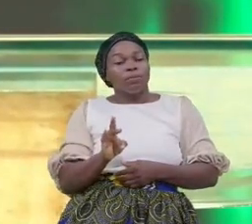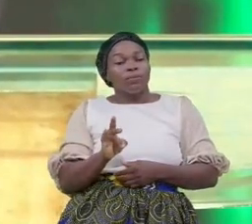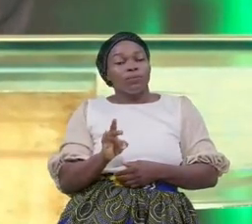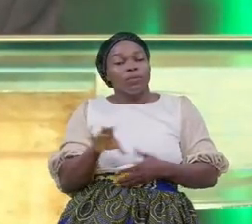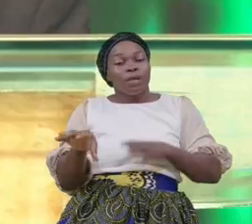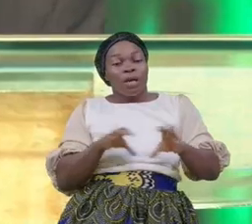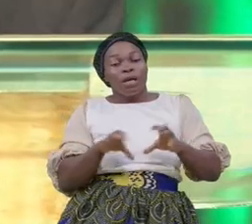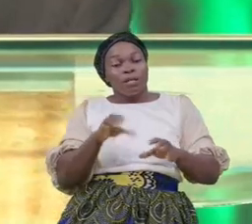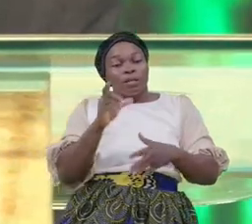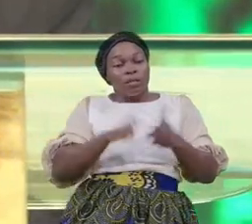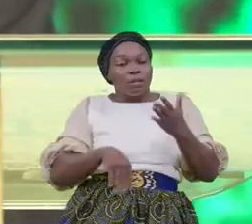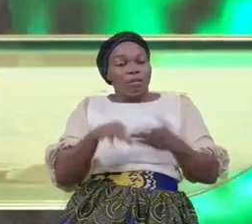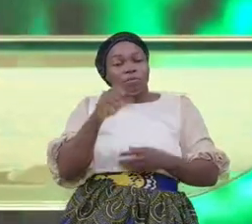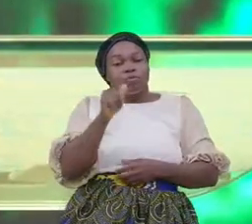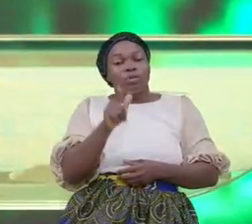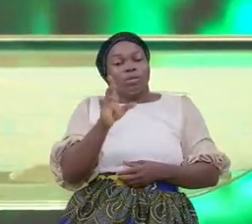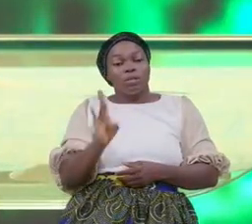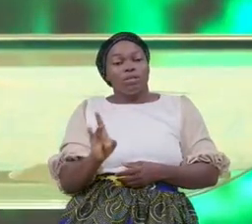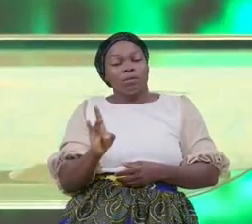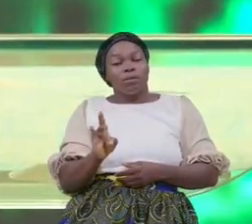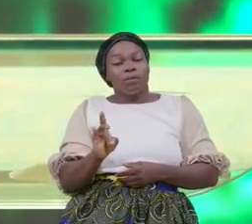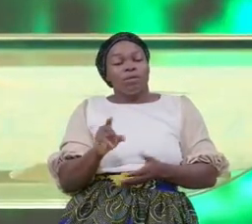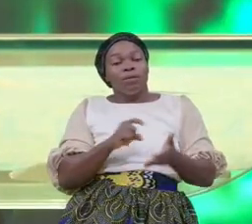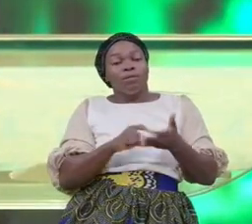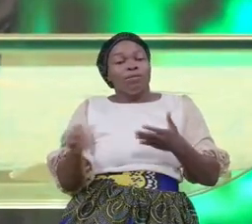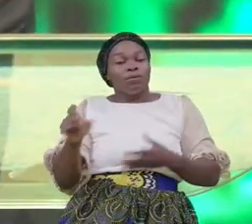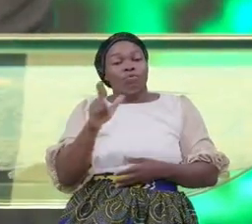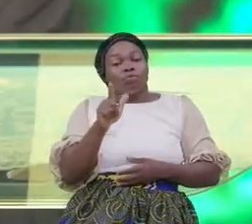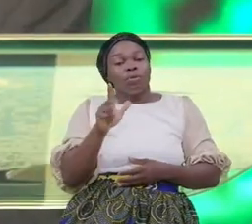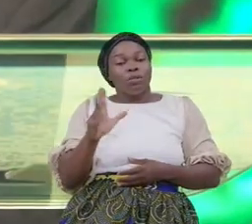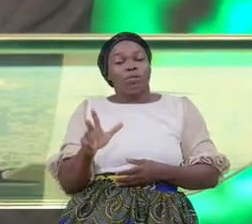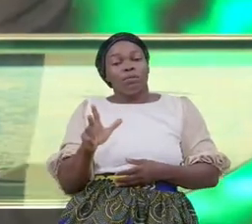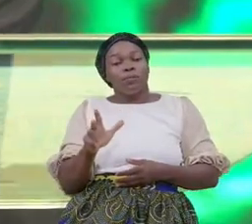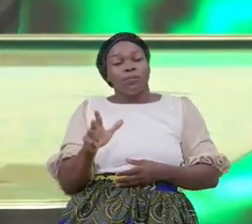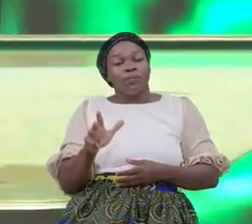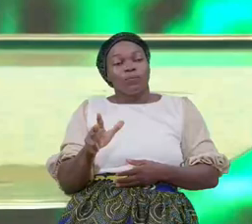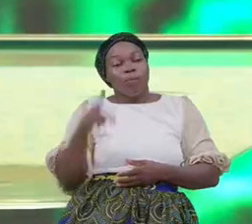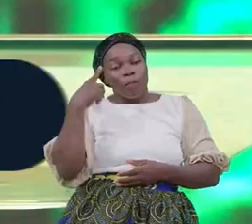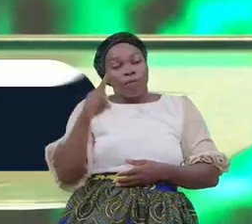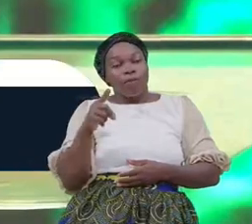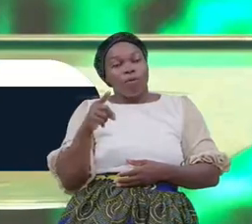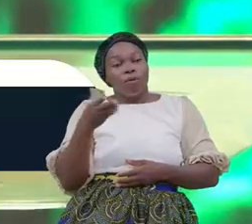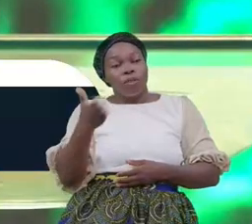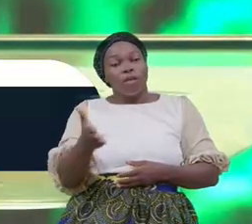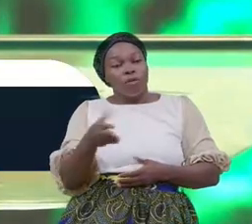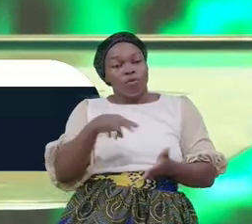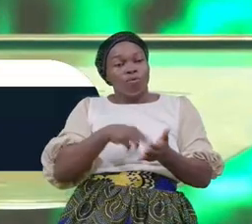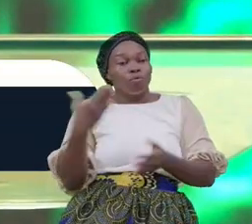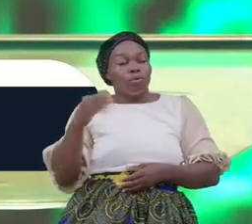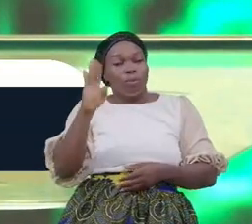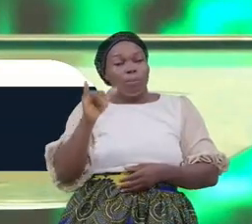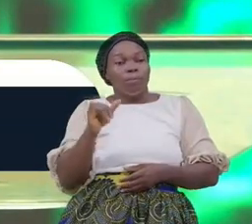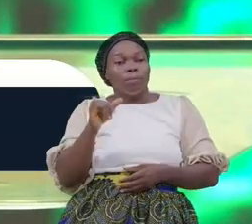acte des apôtres, chapitre 27, je lis le verset 23. Un ange